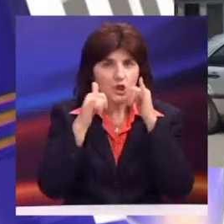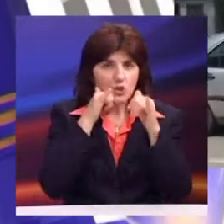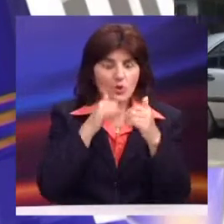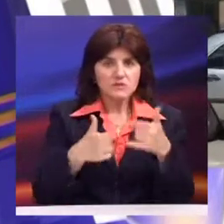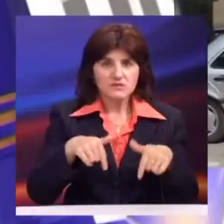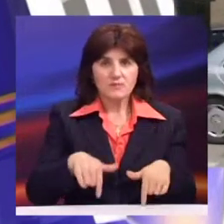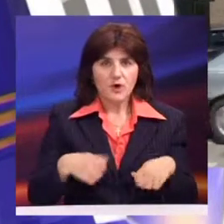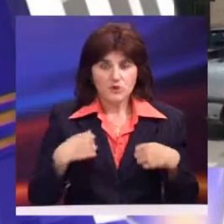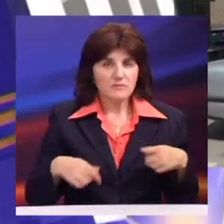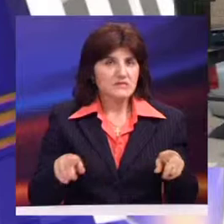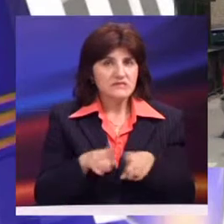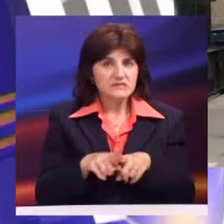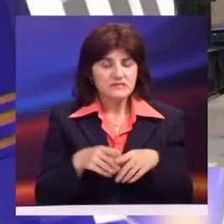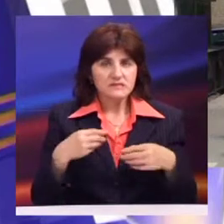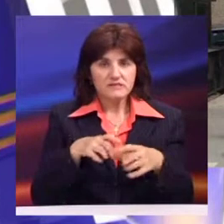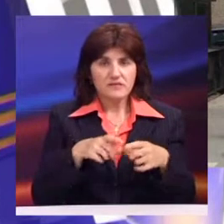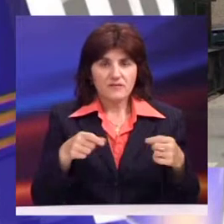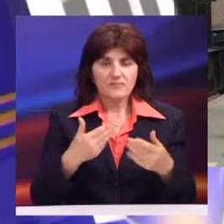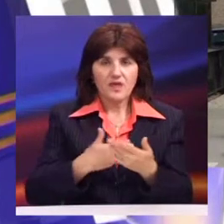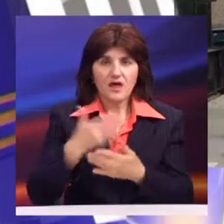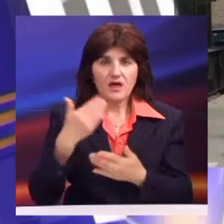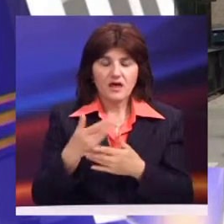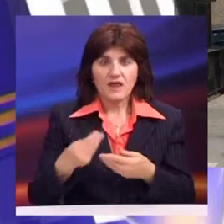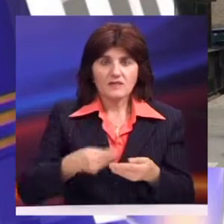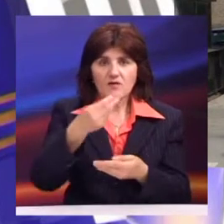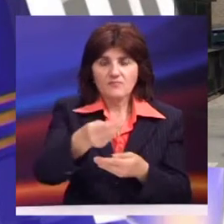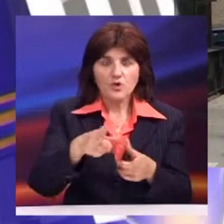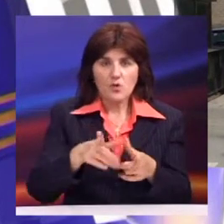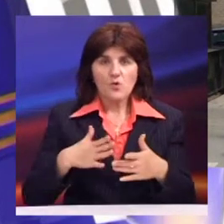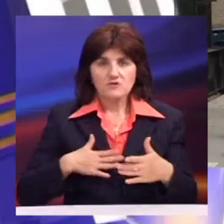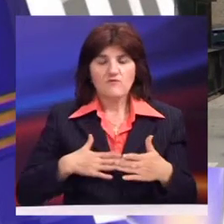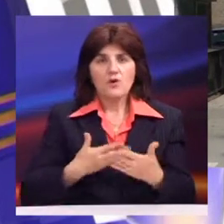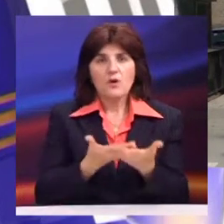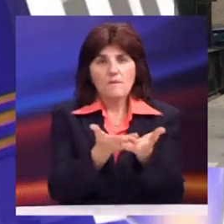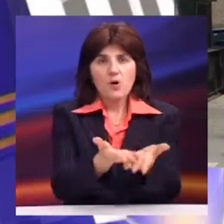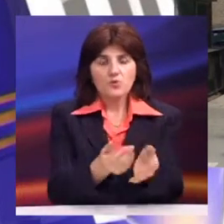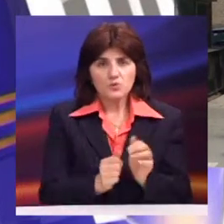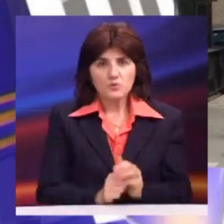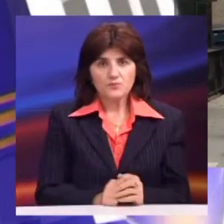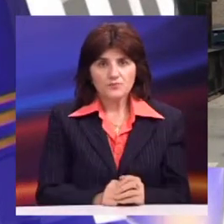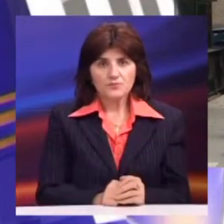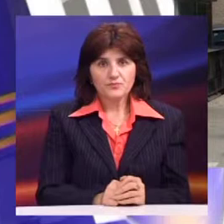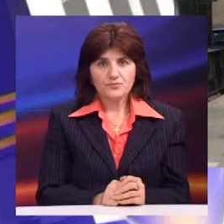na Paliću i u Subotici, iznajmljivanje gradskih bicikala mogu da uvrste u svoju ponudu.